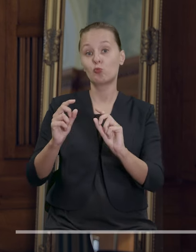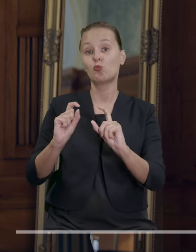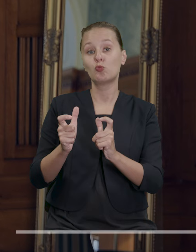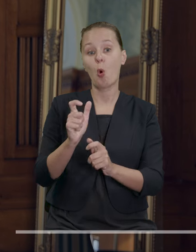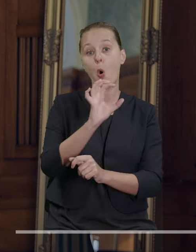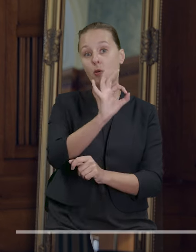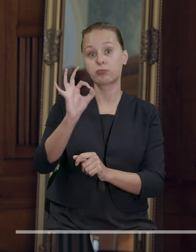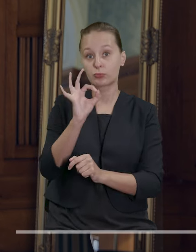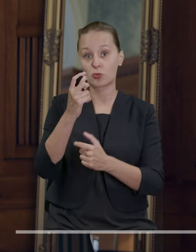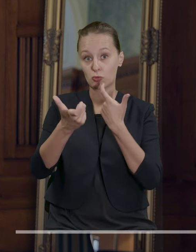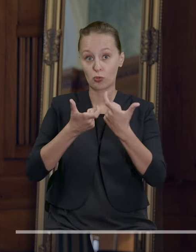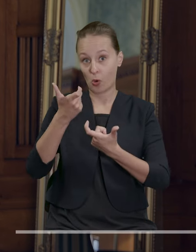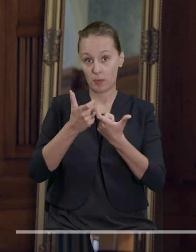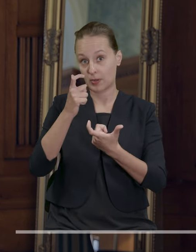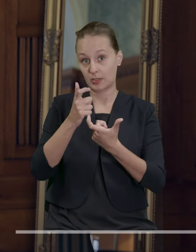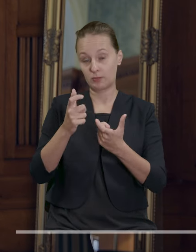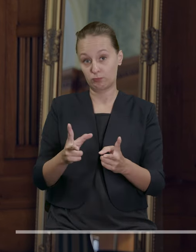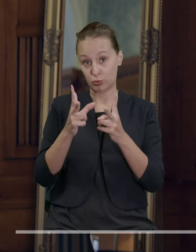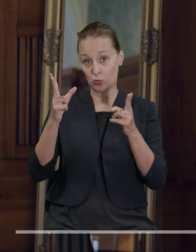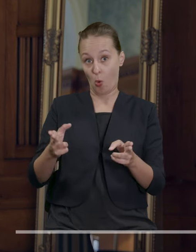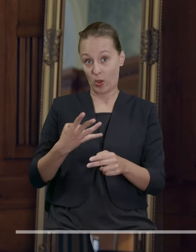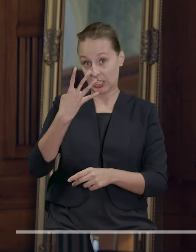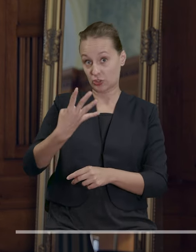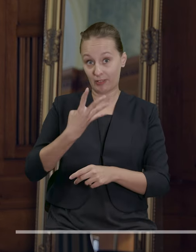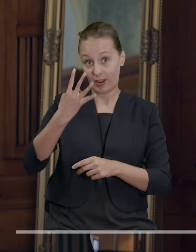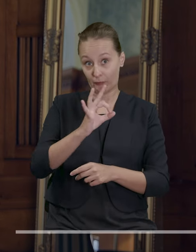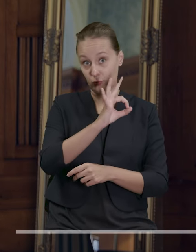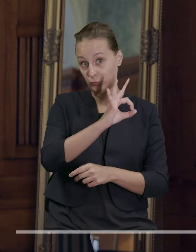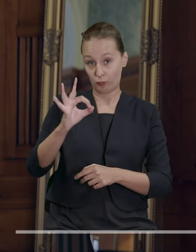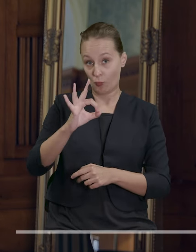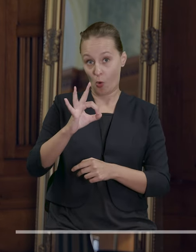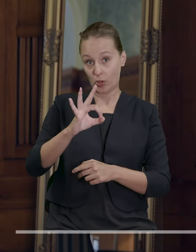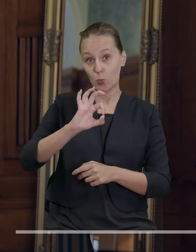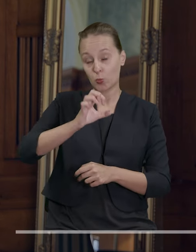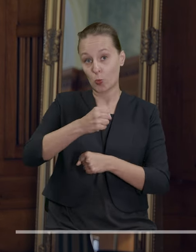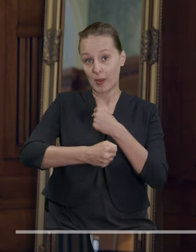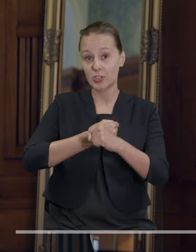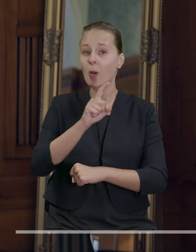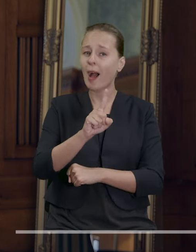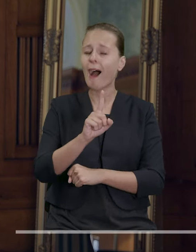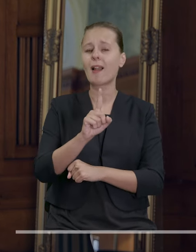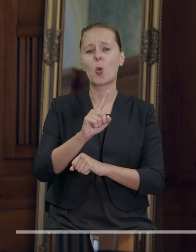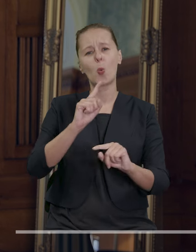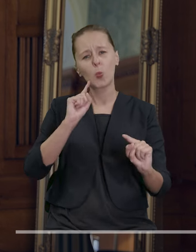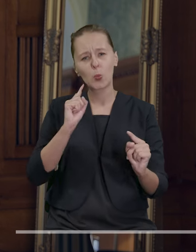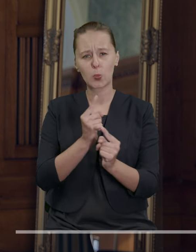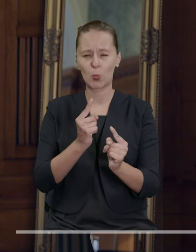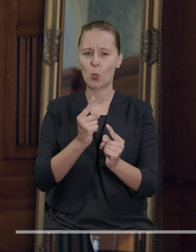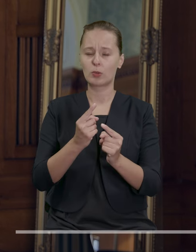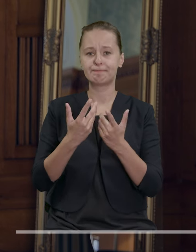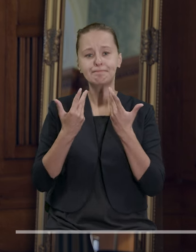czym się zajmowali w czasie tej kadencji w swoich obszarach działań, ale krótko